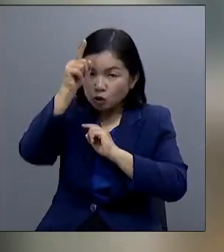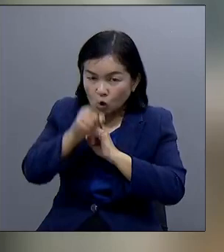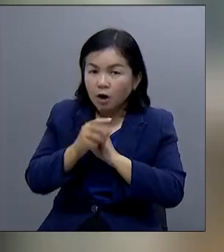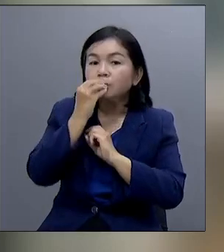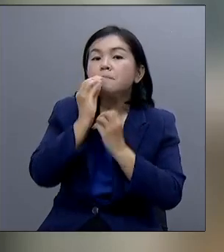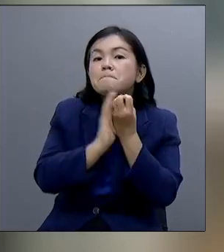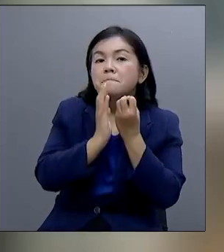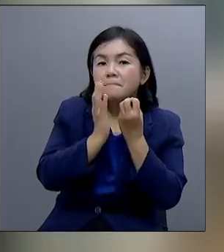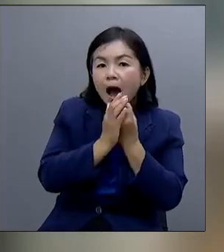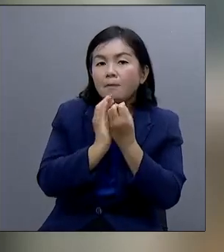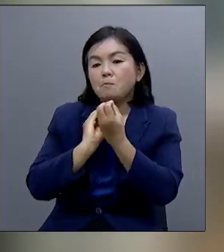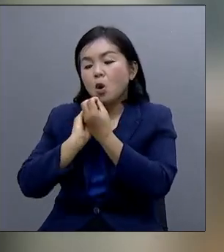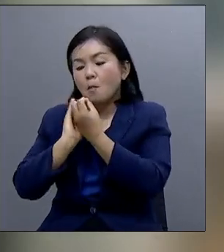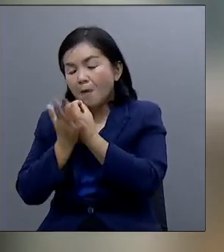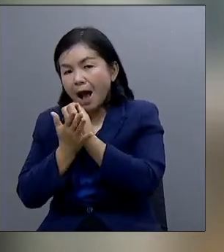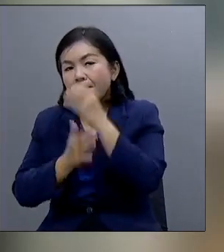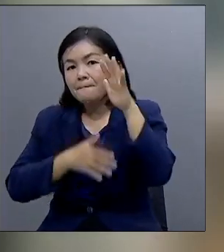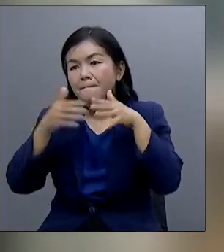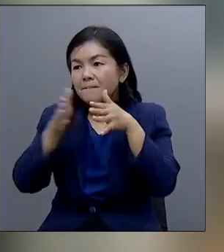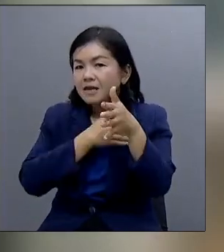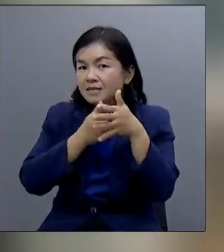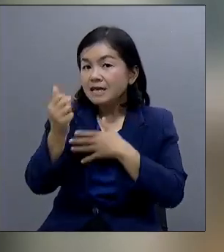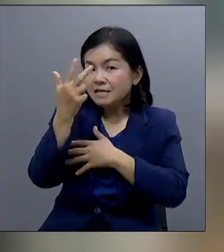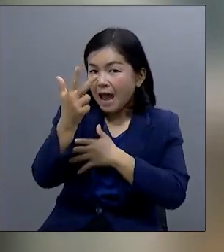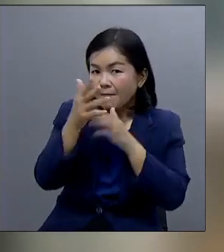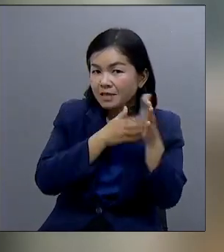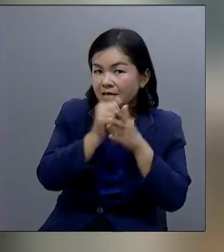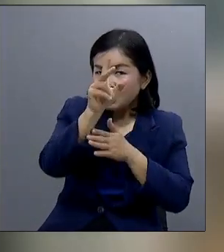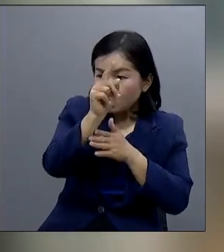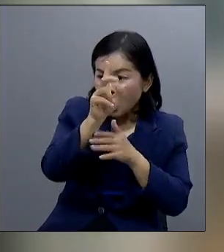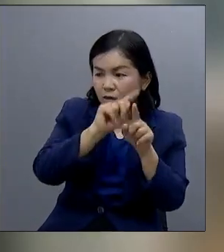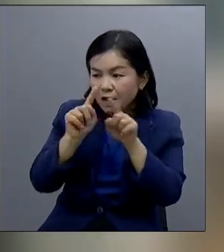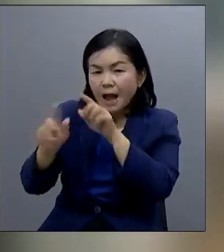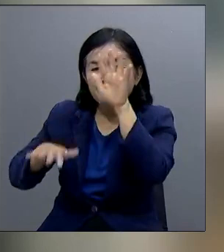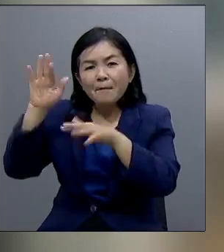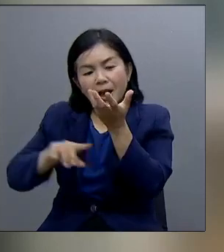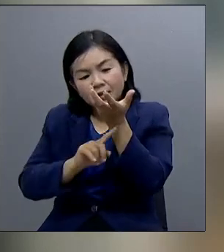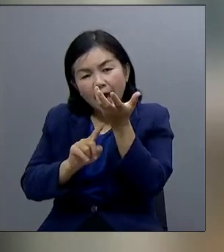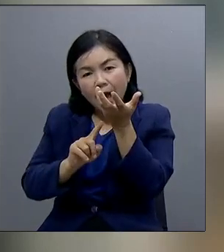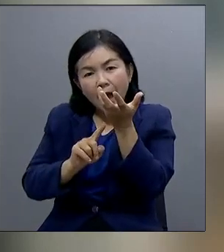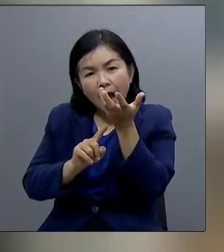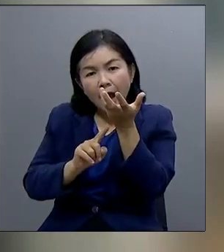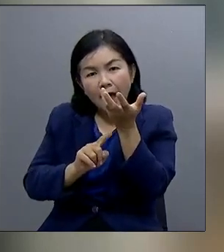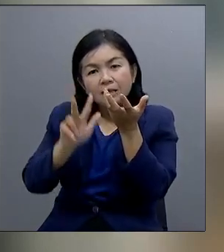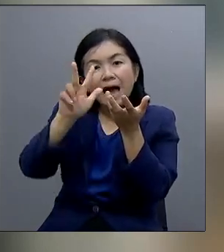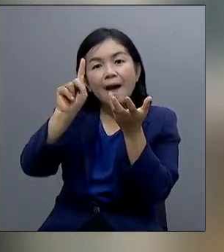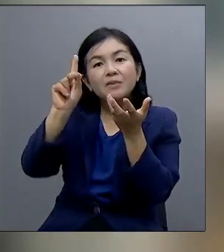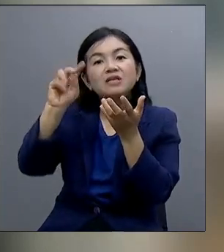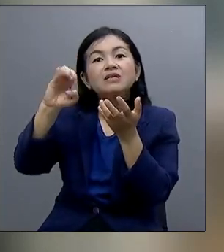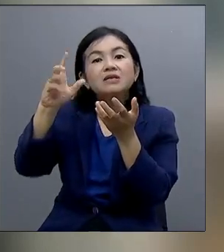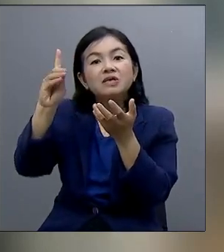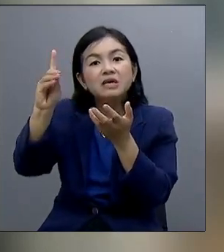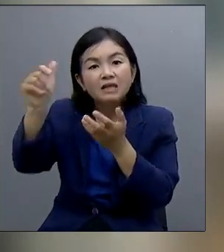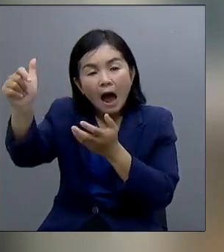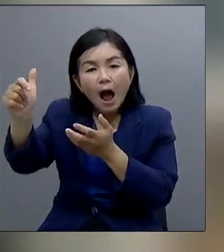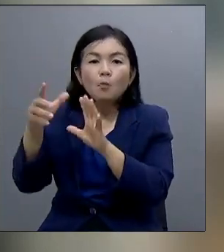ะครับโดยเลือกอย่างน้อยให้ได้วันละ3สีนะครับเช่นเราทานผักสีเขียวก็อาจจะทานผลไม้สีแดงหรือผลไม้สีส้มก็ได้นะครับลดพวกเนื้อแดงนะ